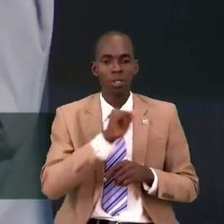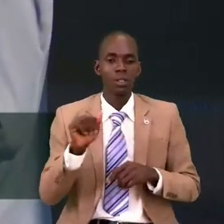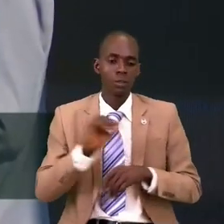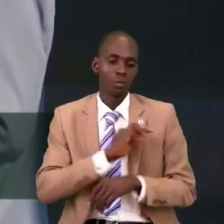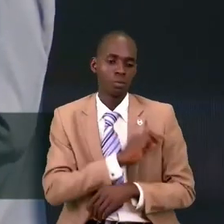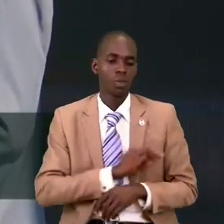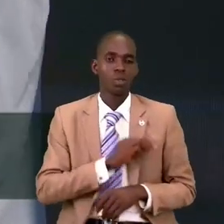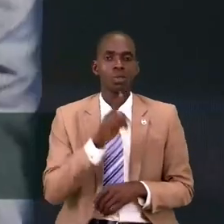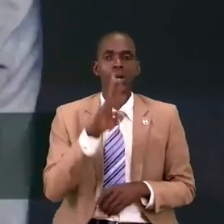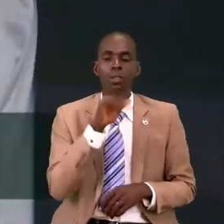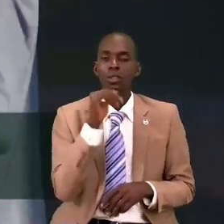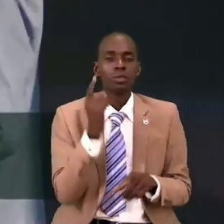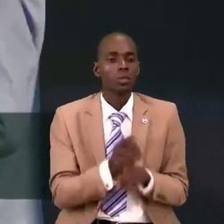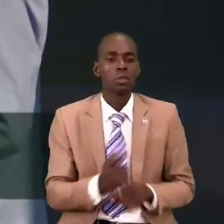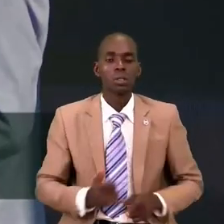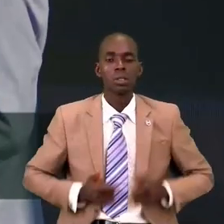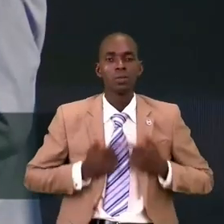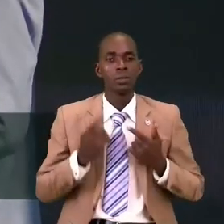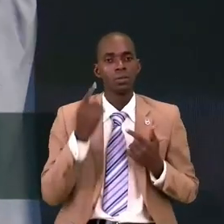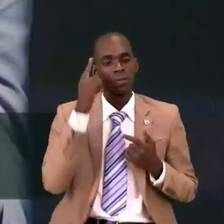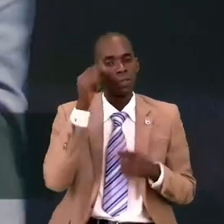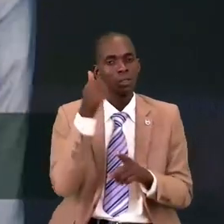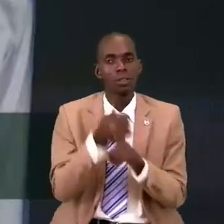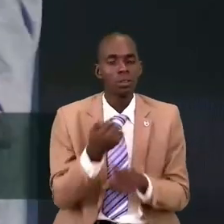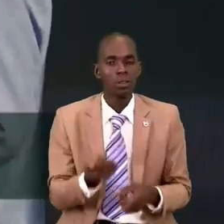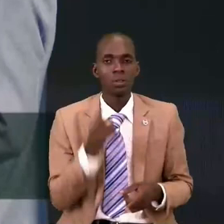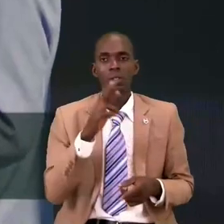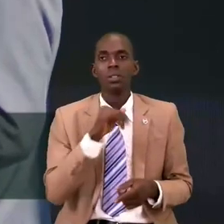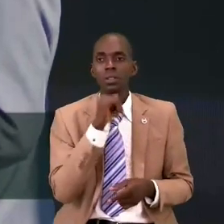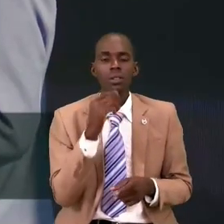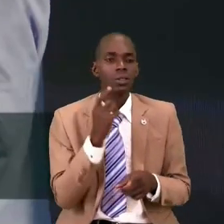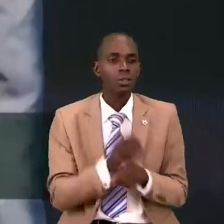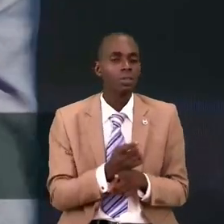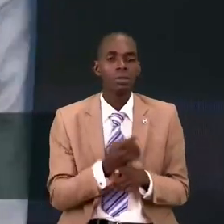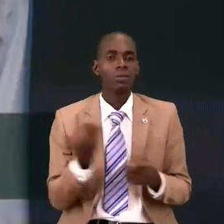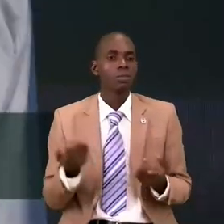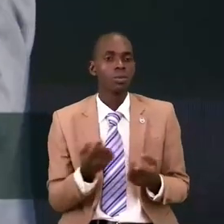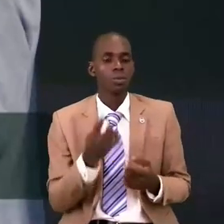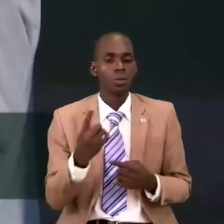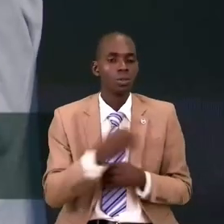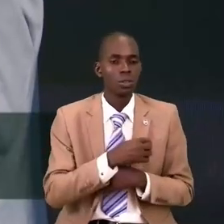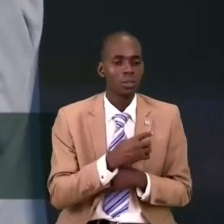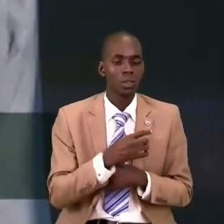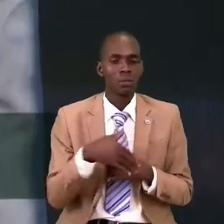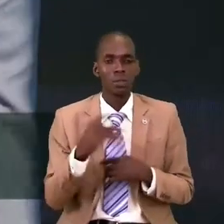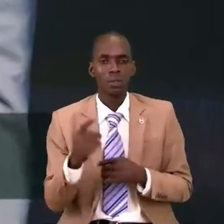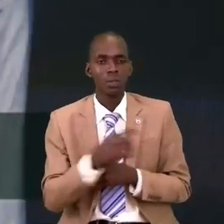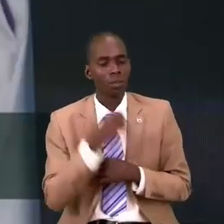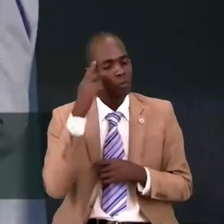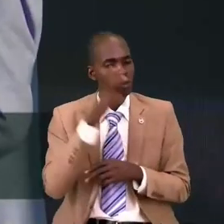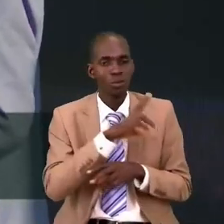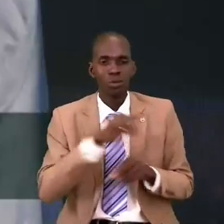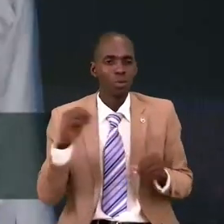Tu ne vis pas de jour en jour, il n'y a pas de mission, il n'y a pas d'engagement. Il n'y a pas d'objectif, il n'y a pas de